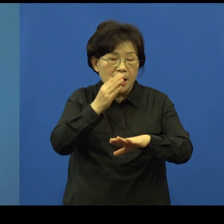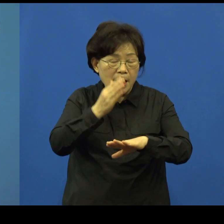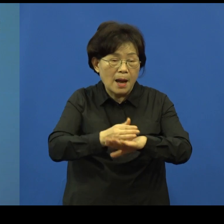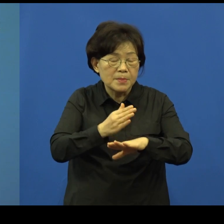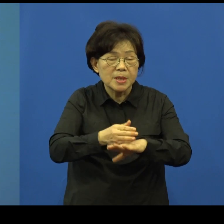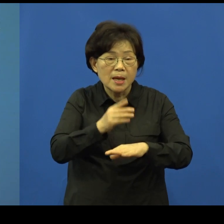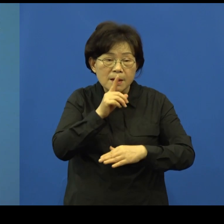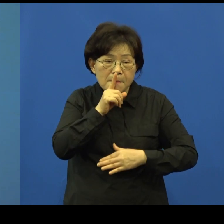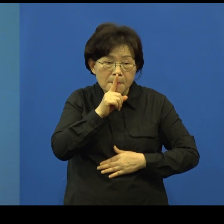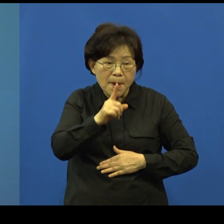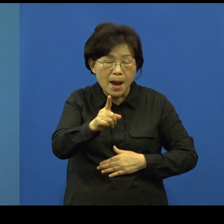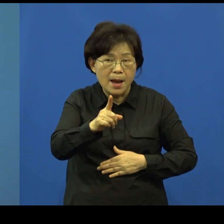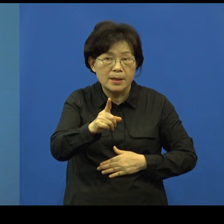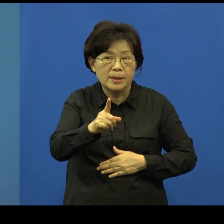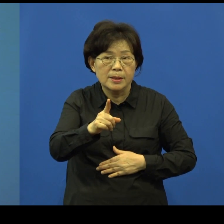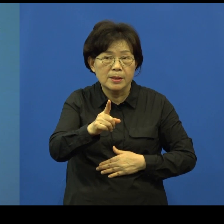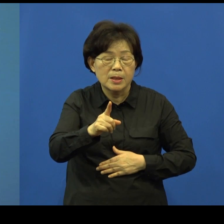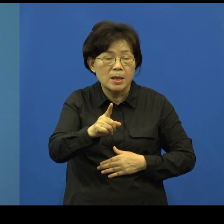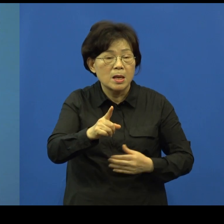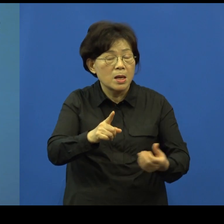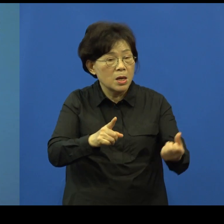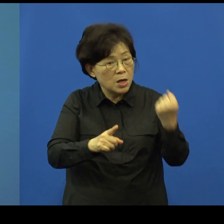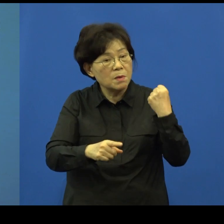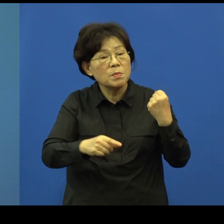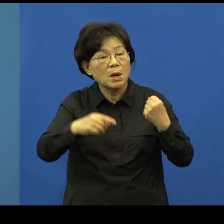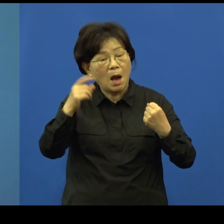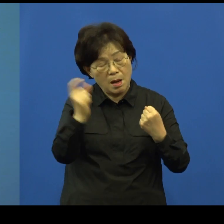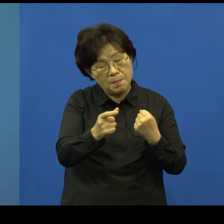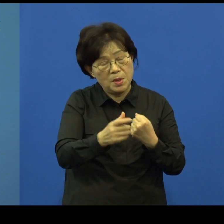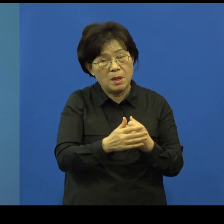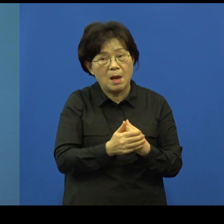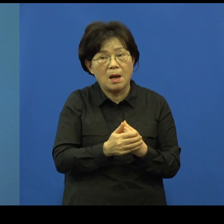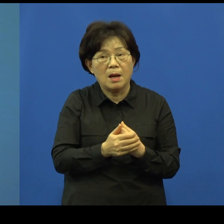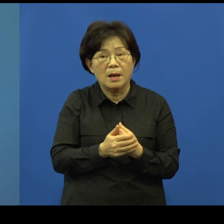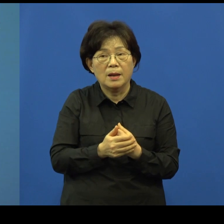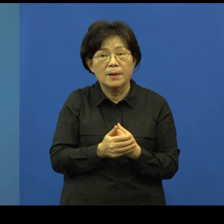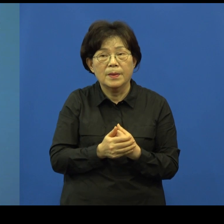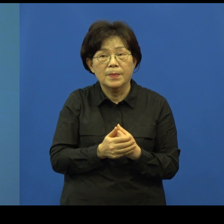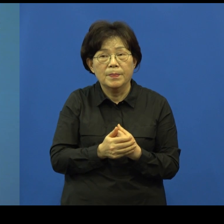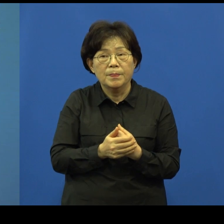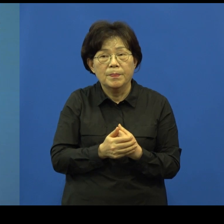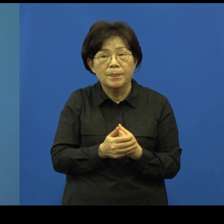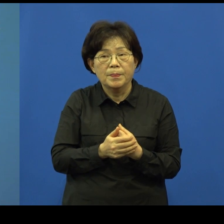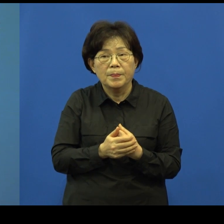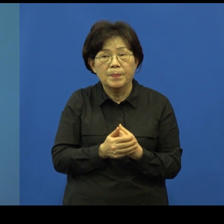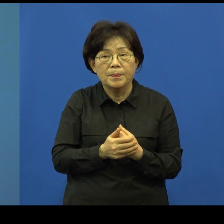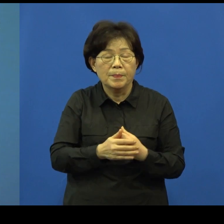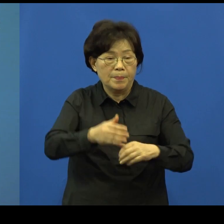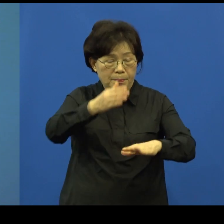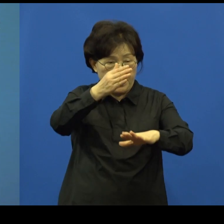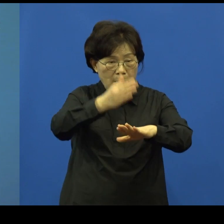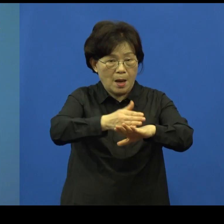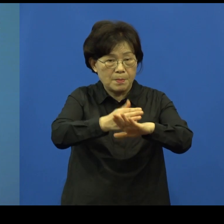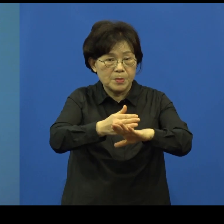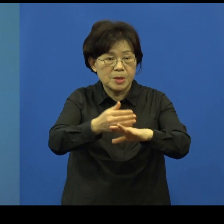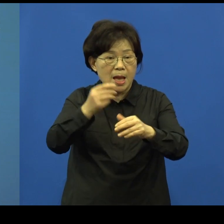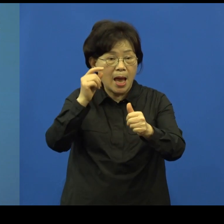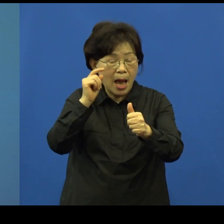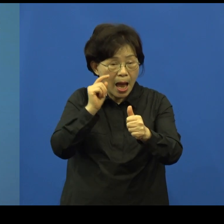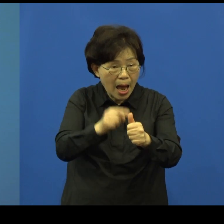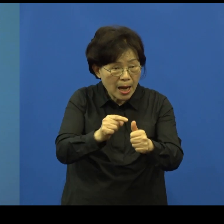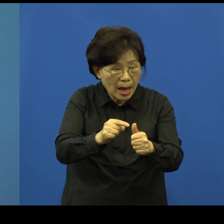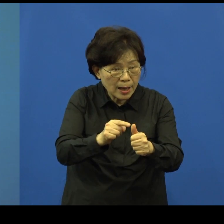감사하는 말은 굉장히 위력이에요. 위력이 있어요. 그러니까 여러분, 감사라는 말을